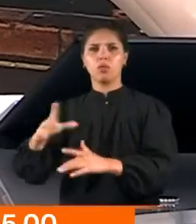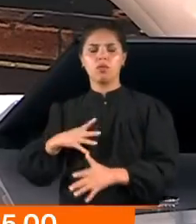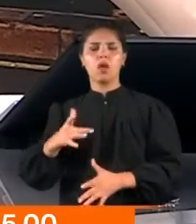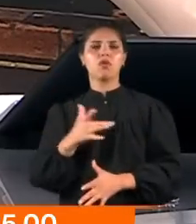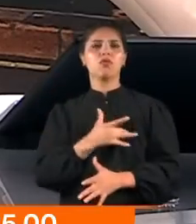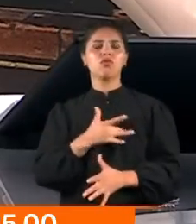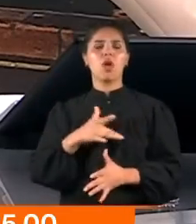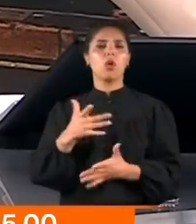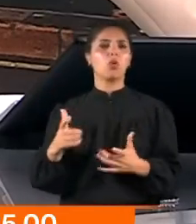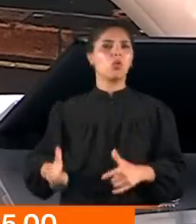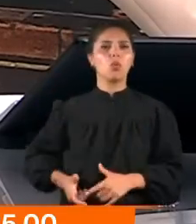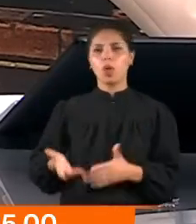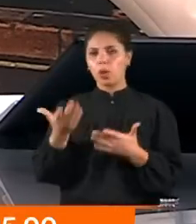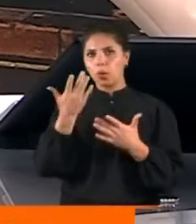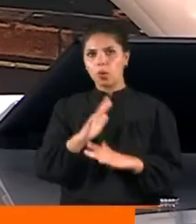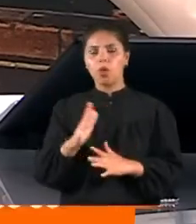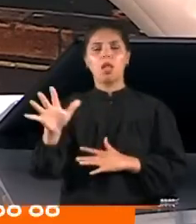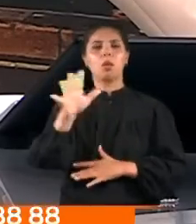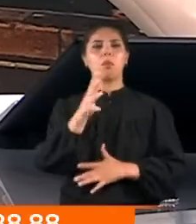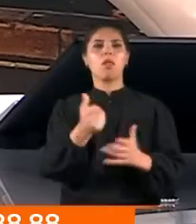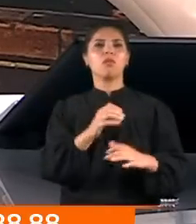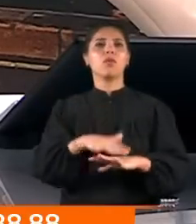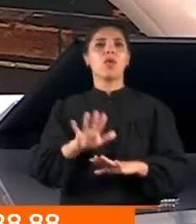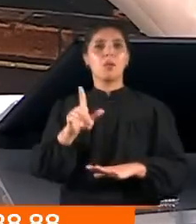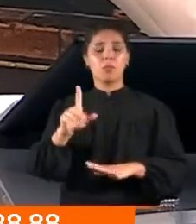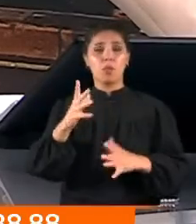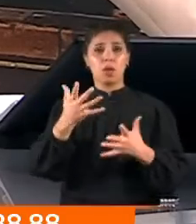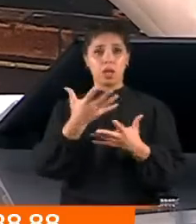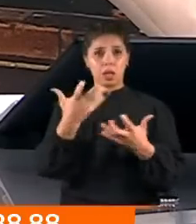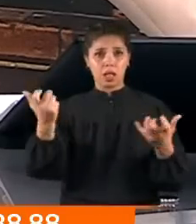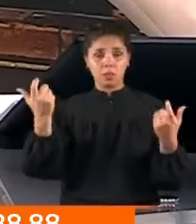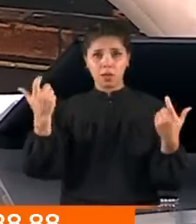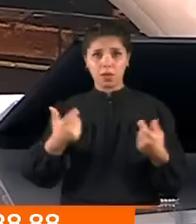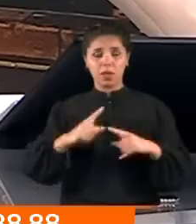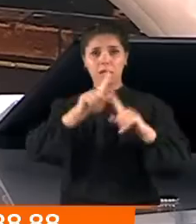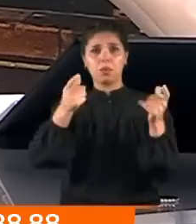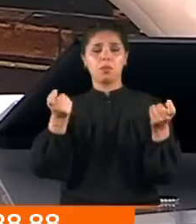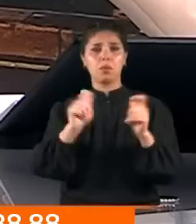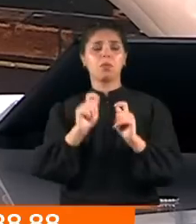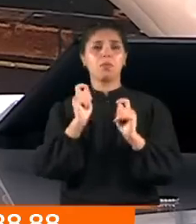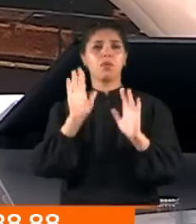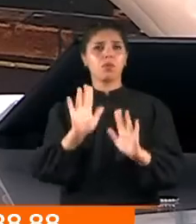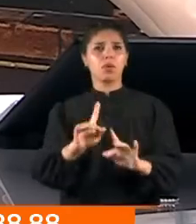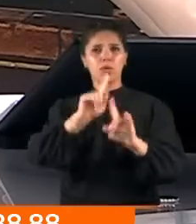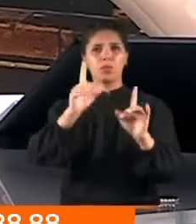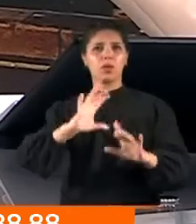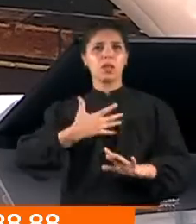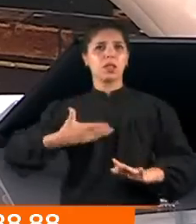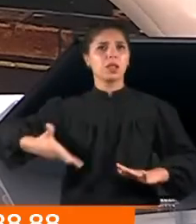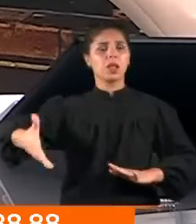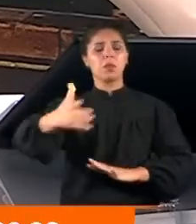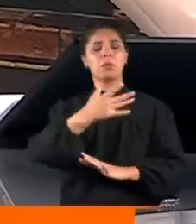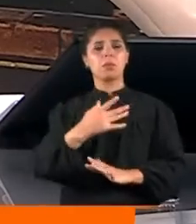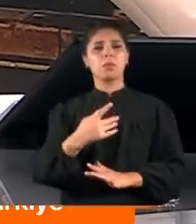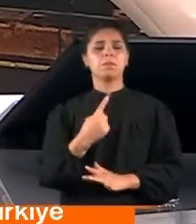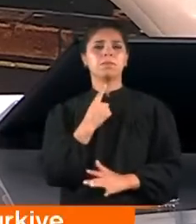Hal böyle olunca kimse alışveriş yapmıyor. En hareketli sezonda kepenk kapatmak zorunda kalan esnaf da deyim yerinde kan